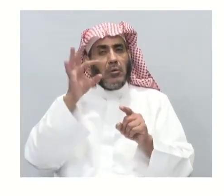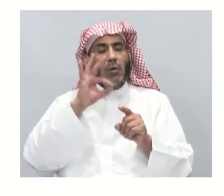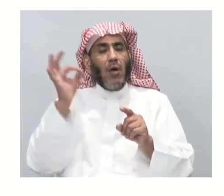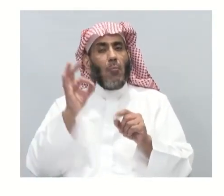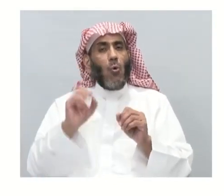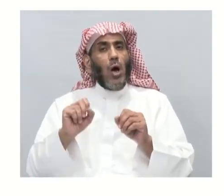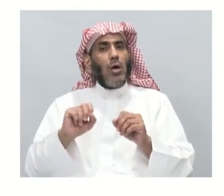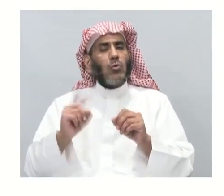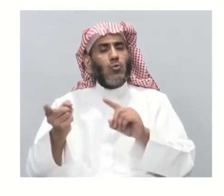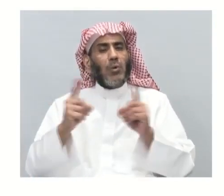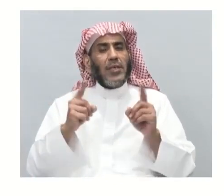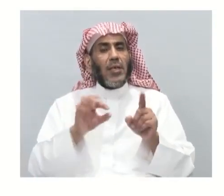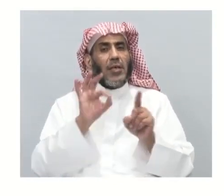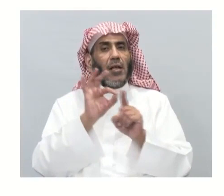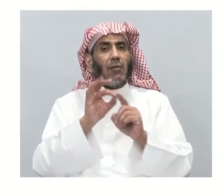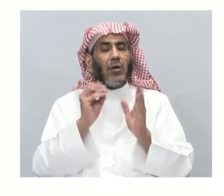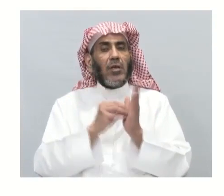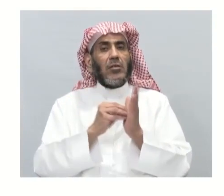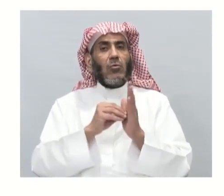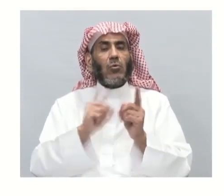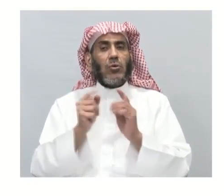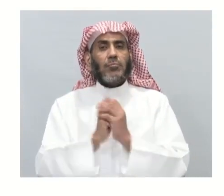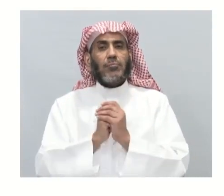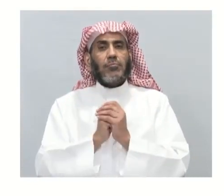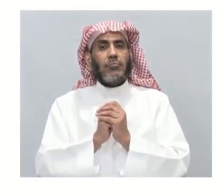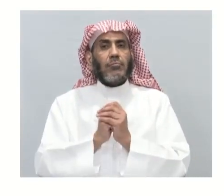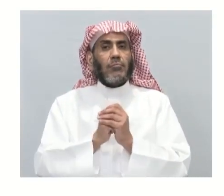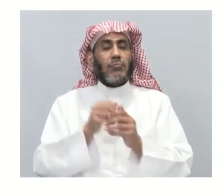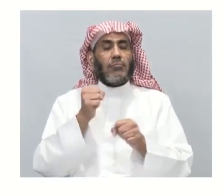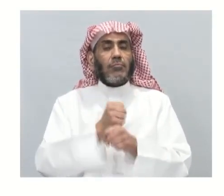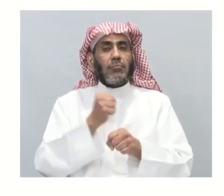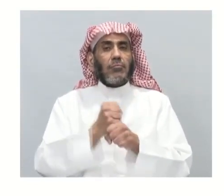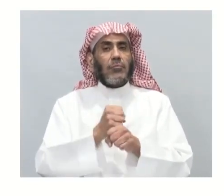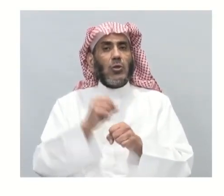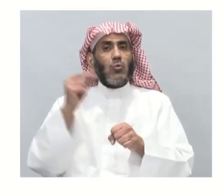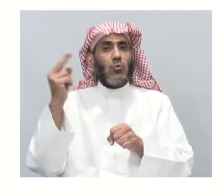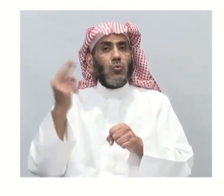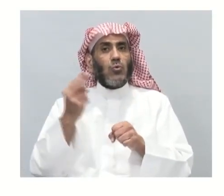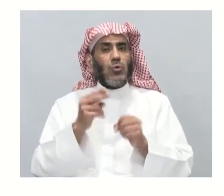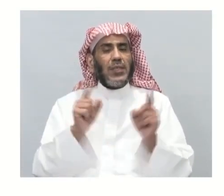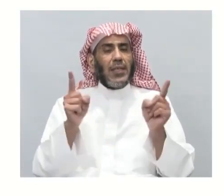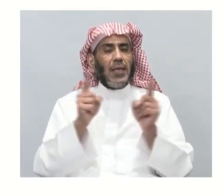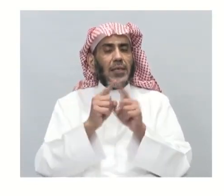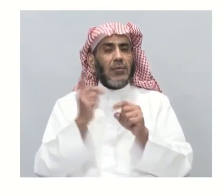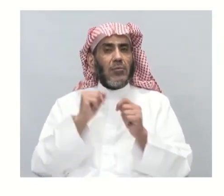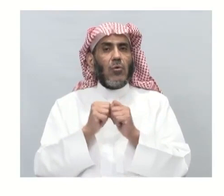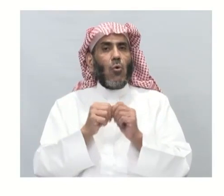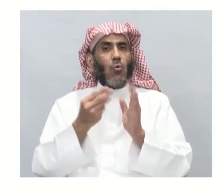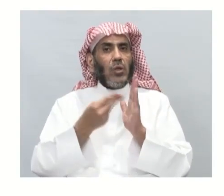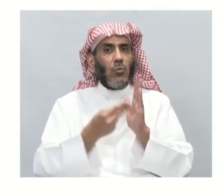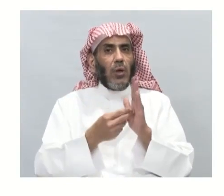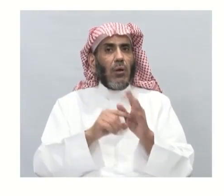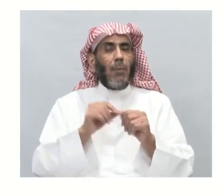وتميز اهداف النص ومراميه وتوجهاته تستخدم الرسوم لتلخيص ما تسمع وتدوين